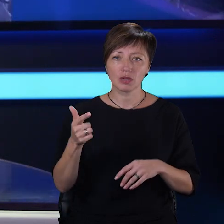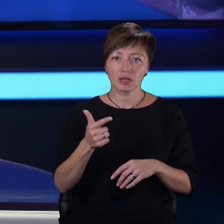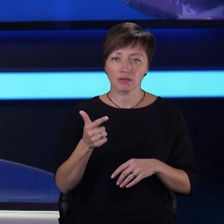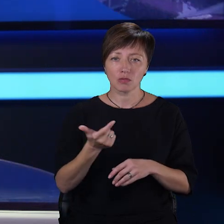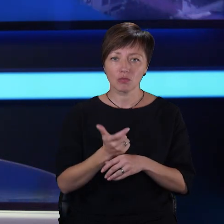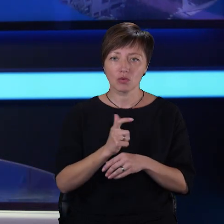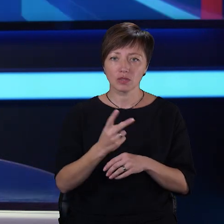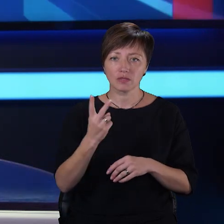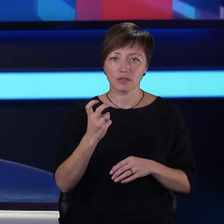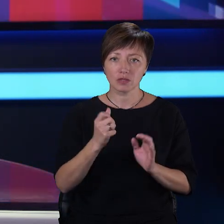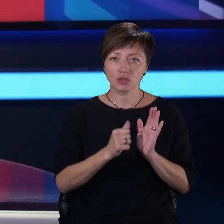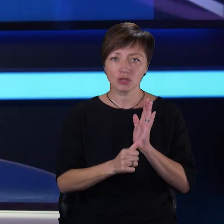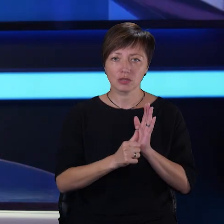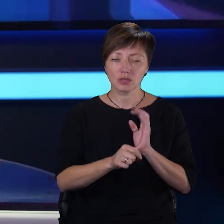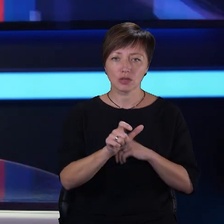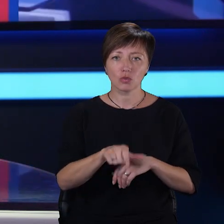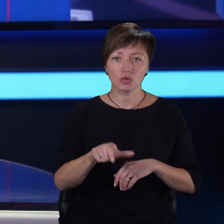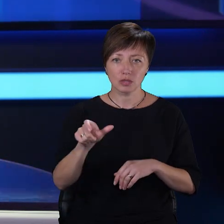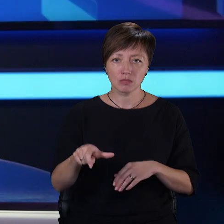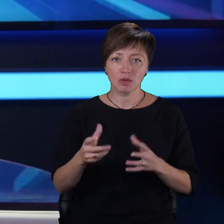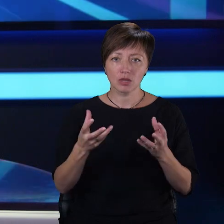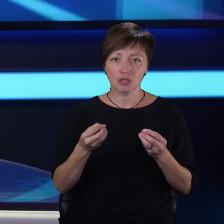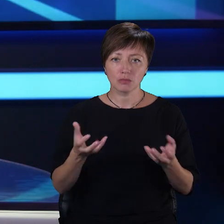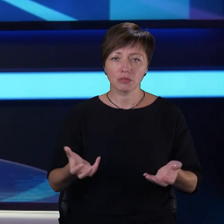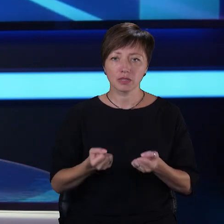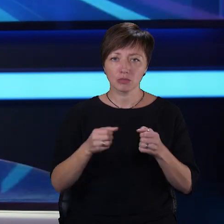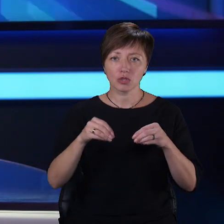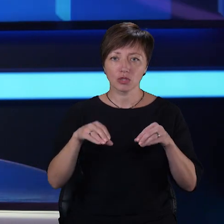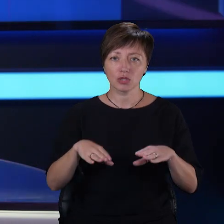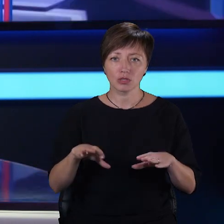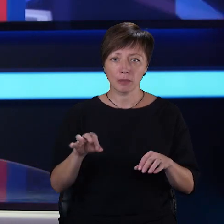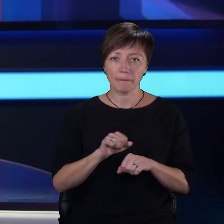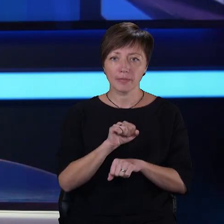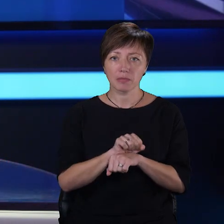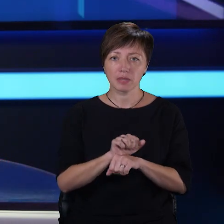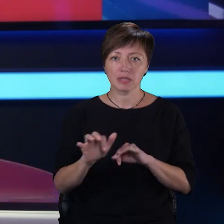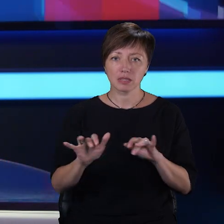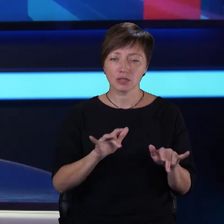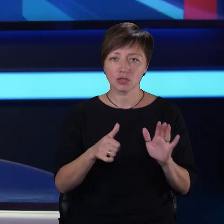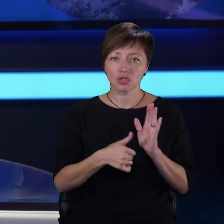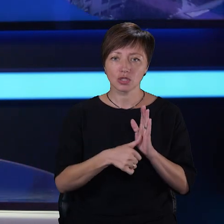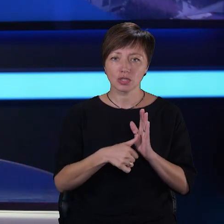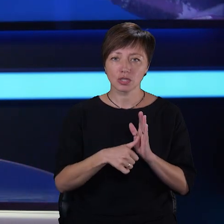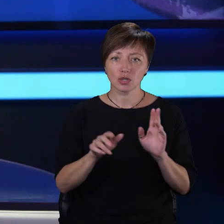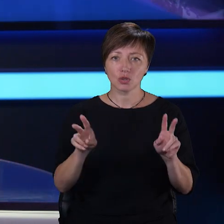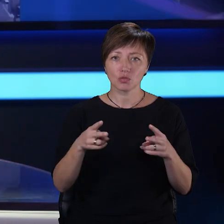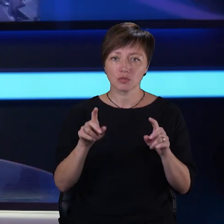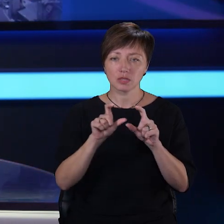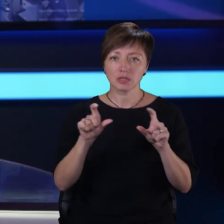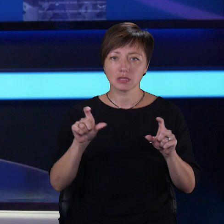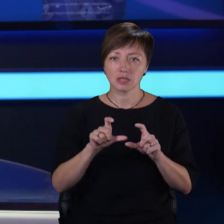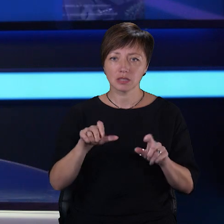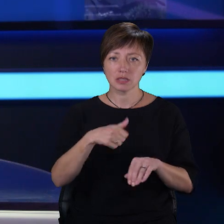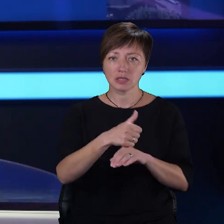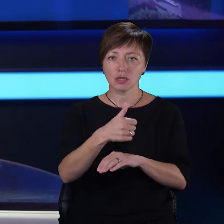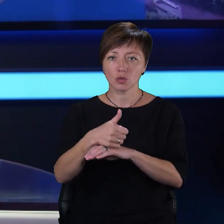для понад 260 осіб. А ще підтримали рішення про припинення діяльності 6 клубних закладів у